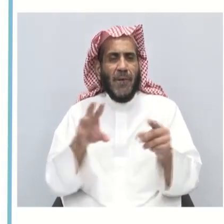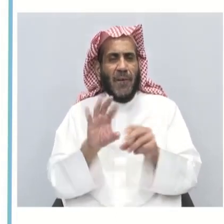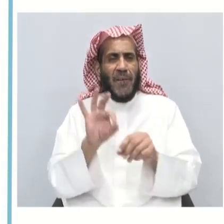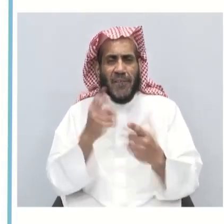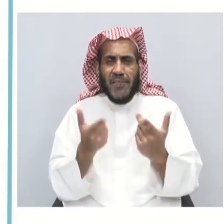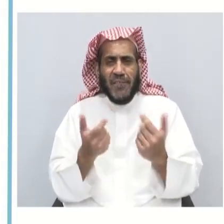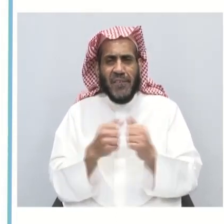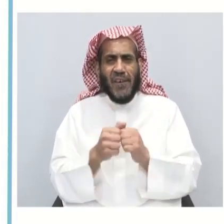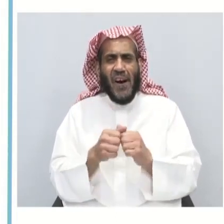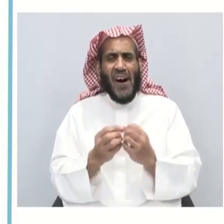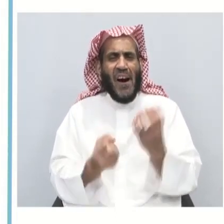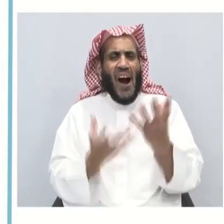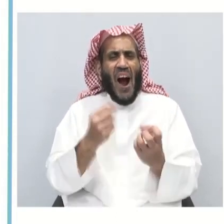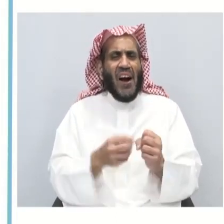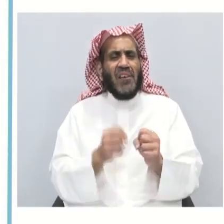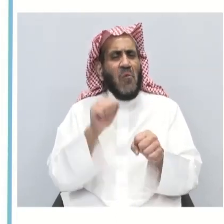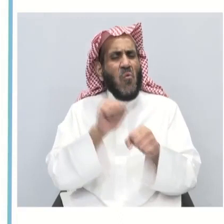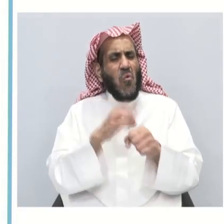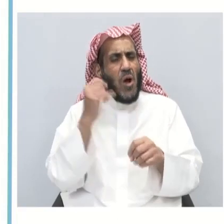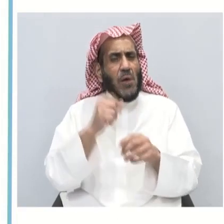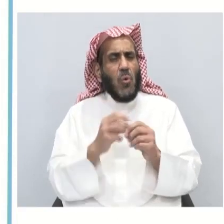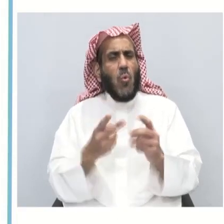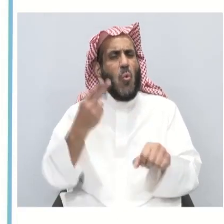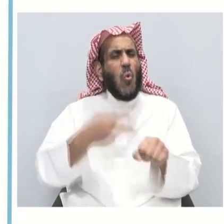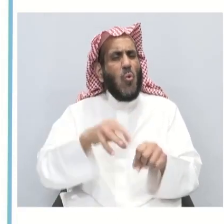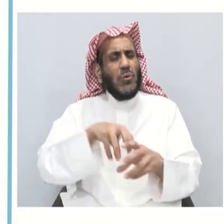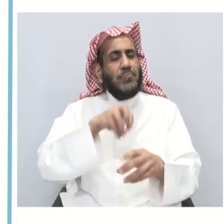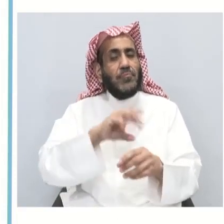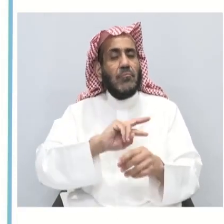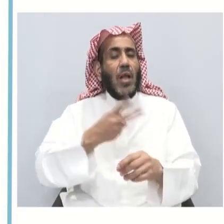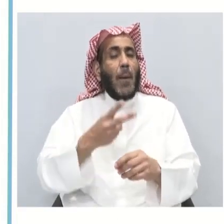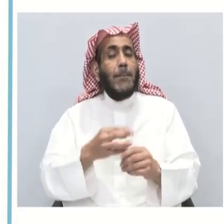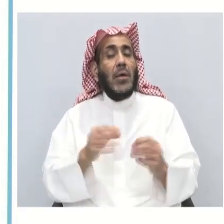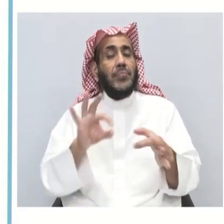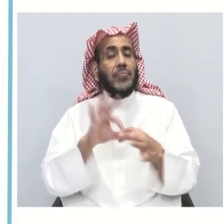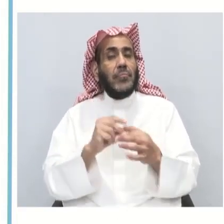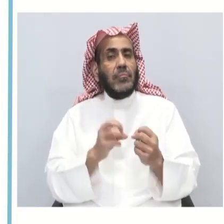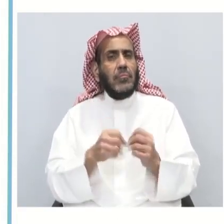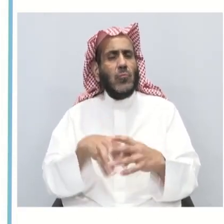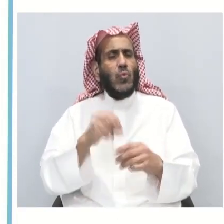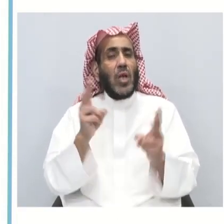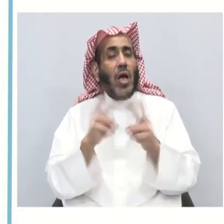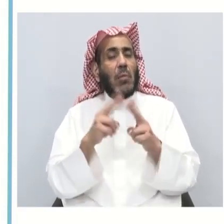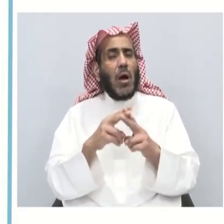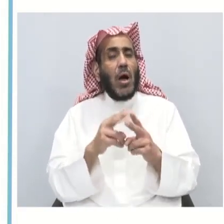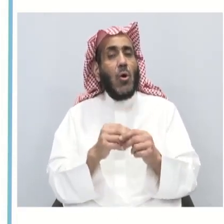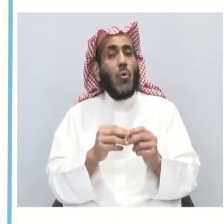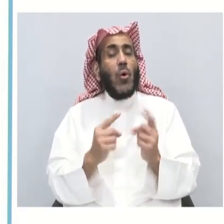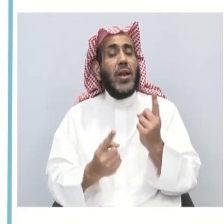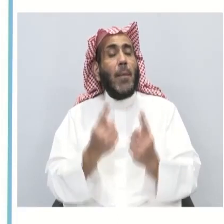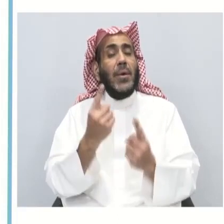خلال حرق الفحم، الوقود الأحفوري، لكن ما العلاقة بين توليد الكهرباء